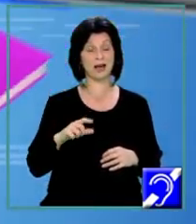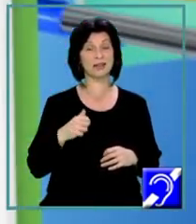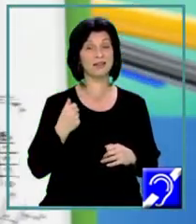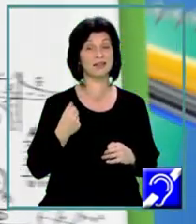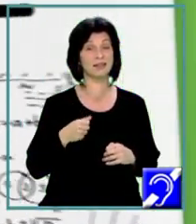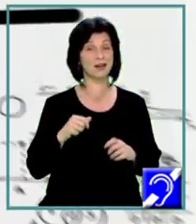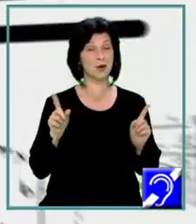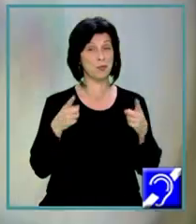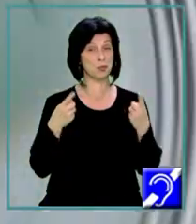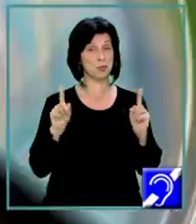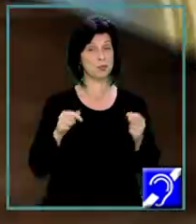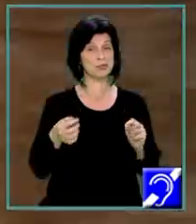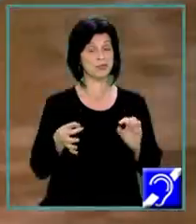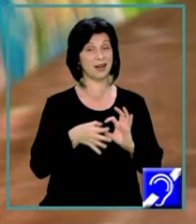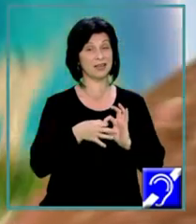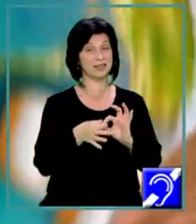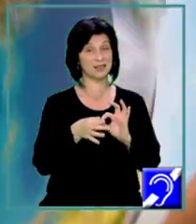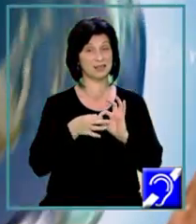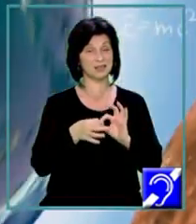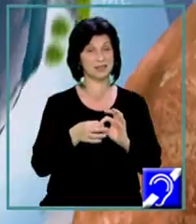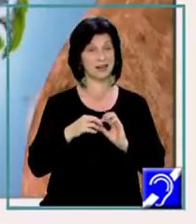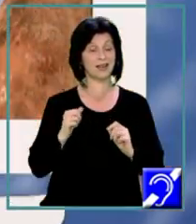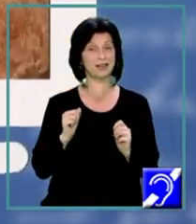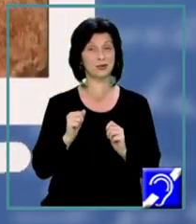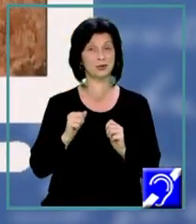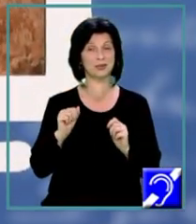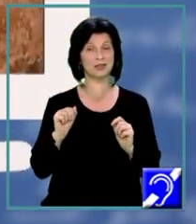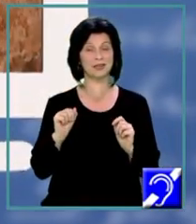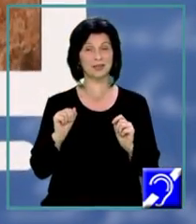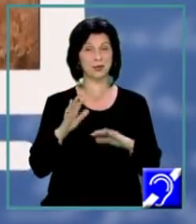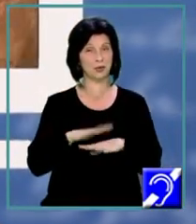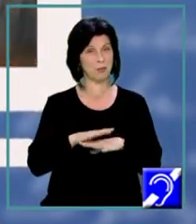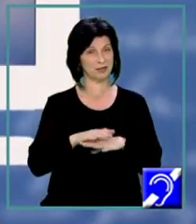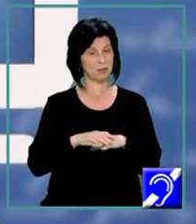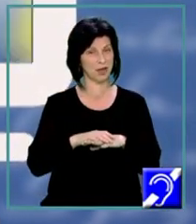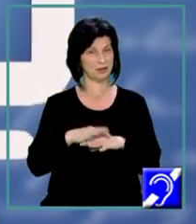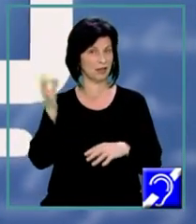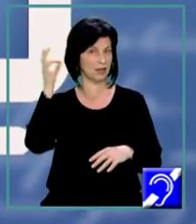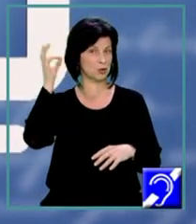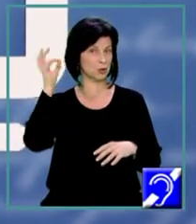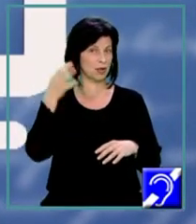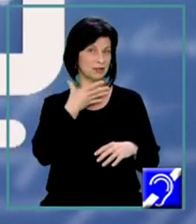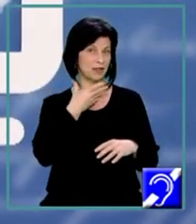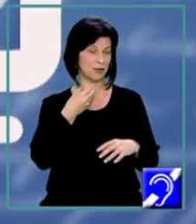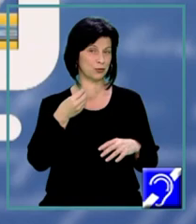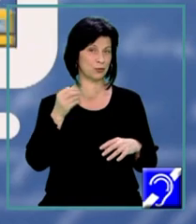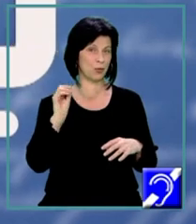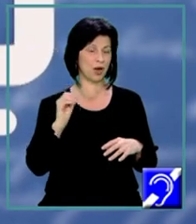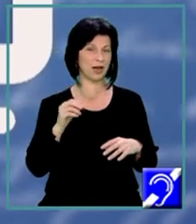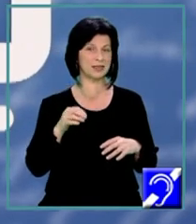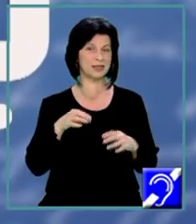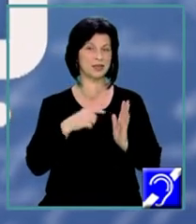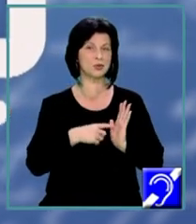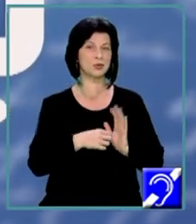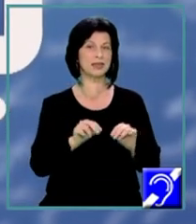din teoria numerelor sunetele armonioase spunea Pitagora sunt produse de rapoartele exprimate în numere întregi